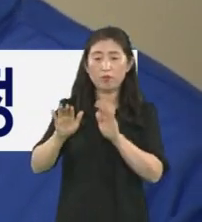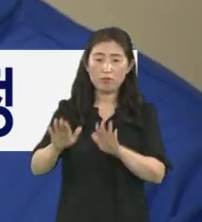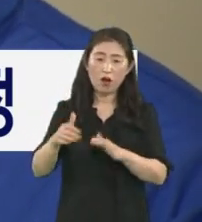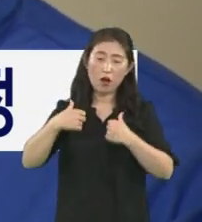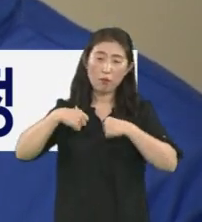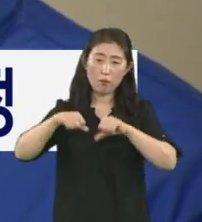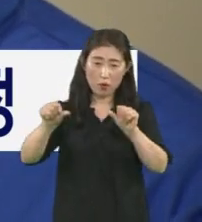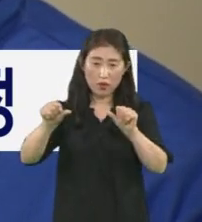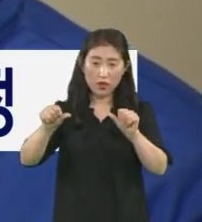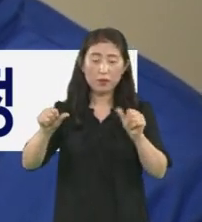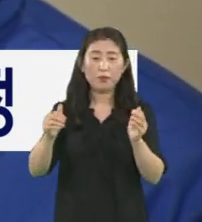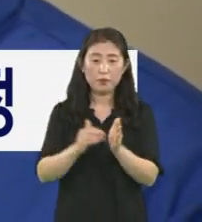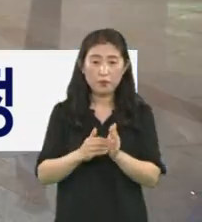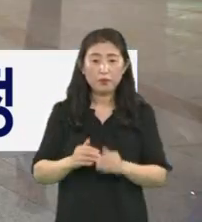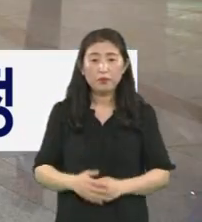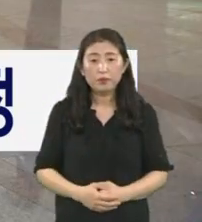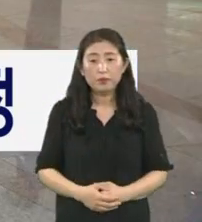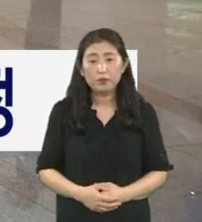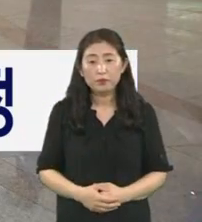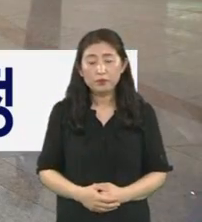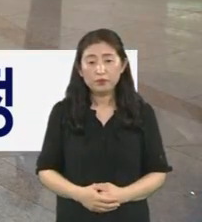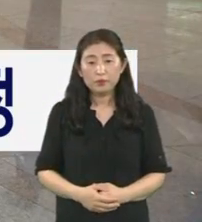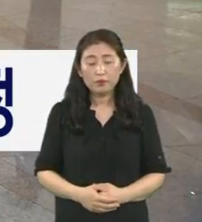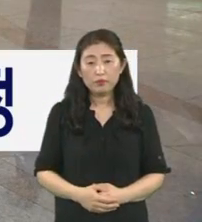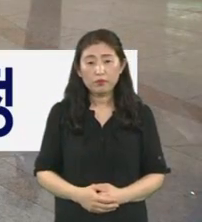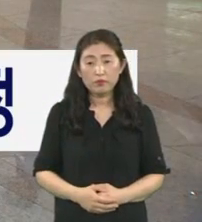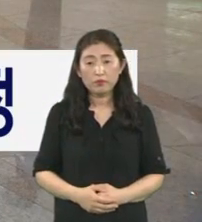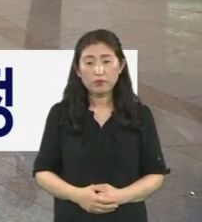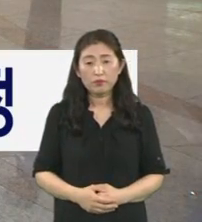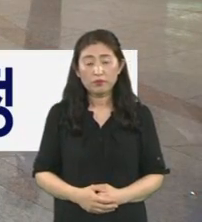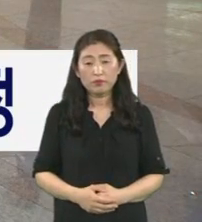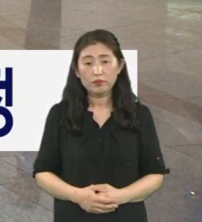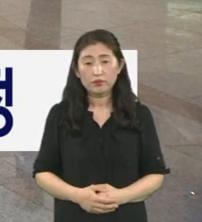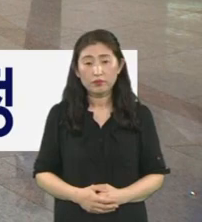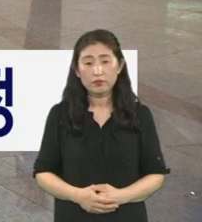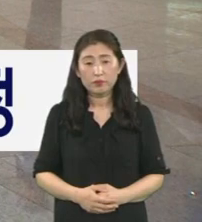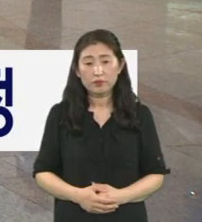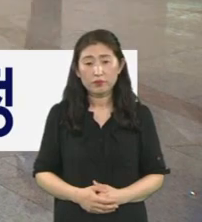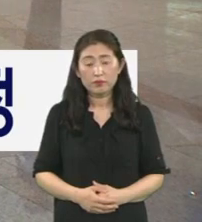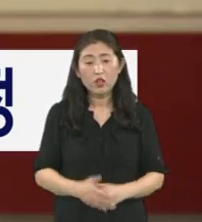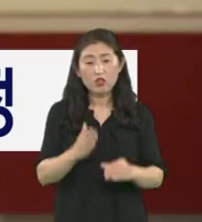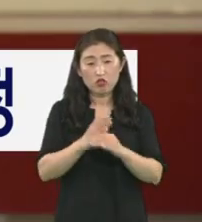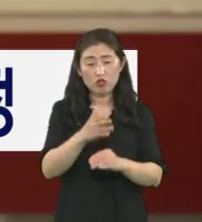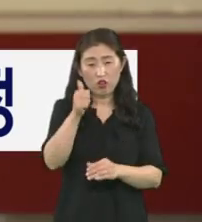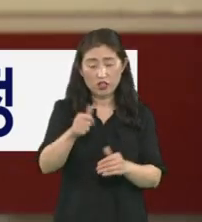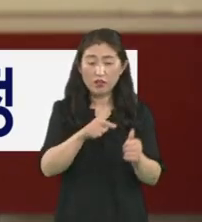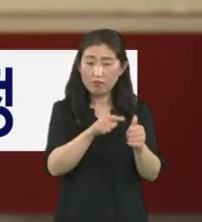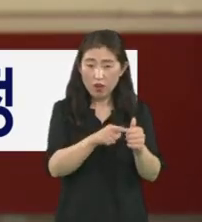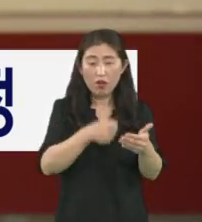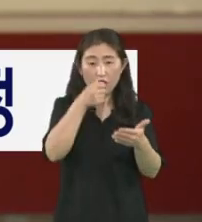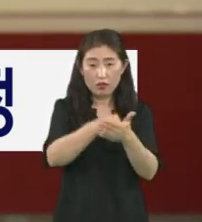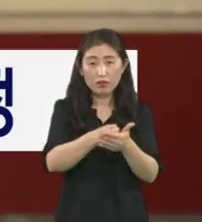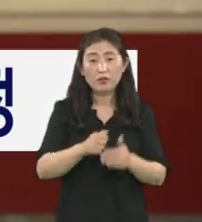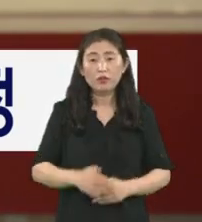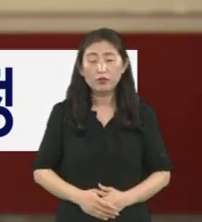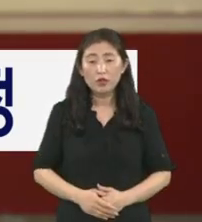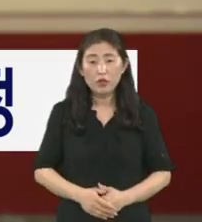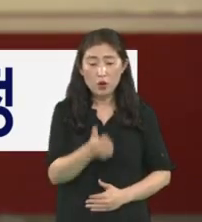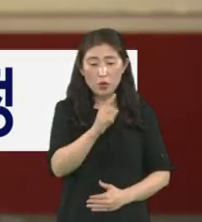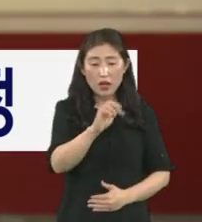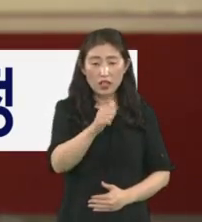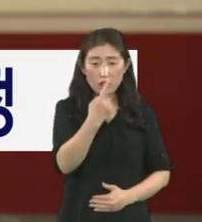전 부구청장이 결선 투표 전에 사퇴함에 따라 김경훈 후보가 중구청장 후보로 결정됐습니다.